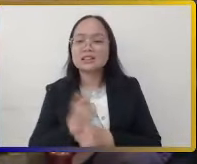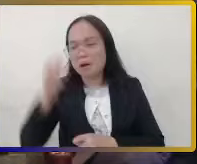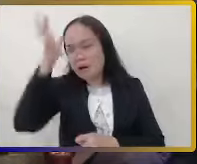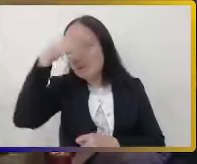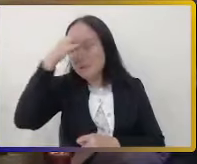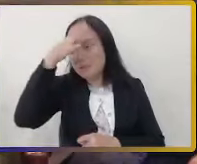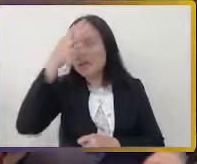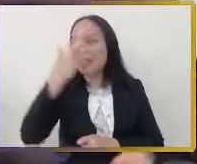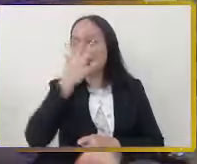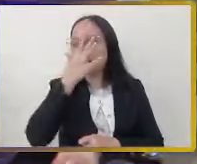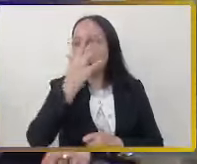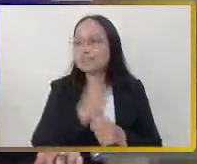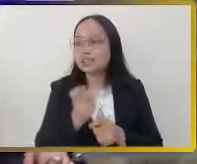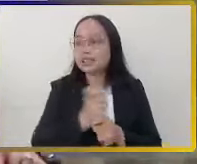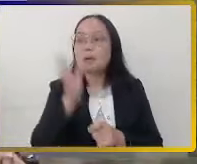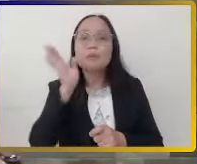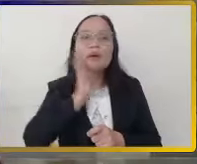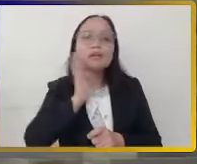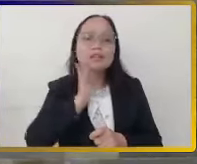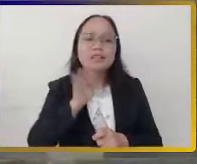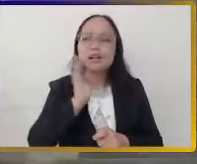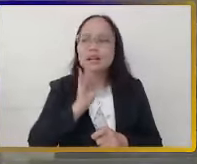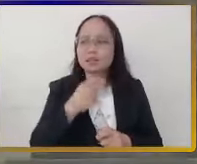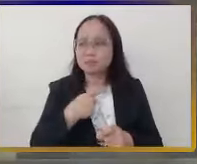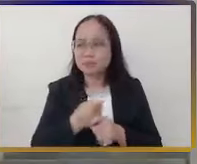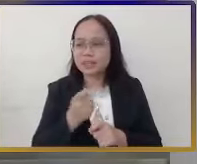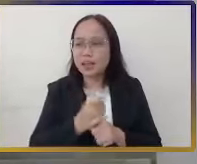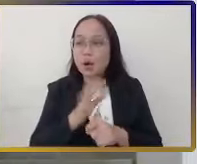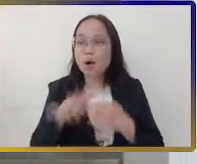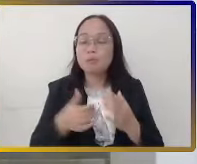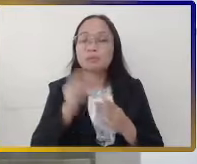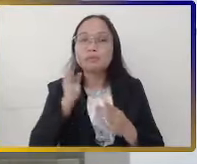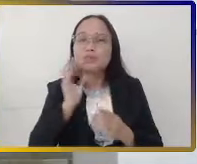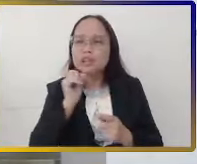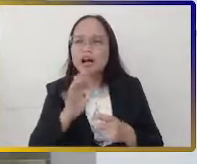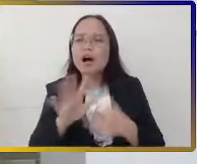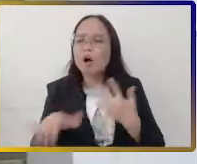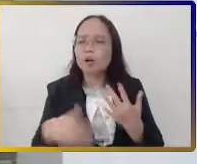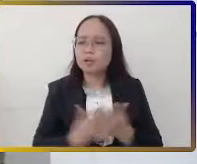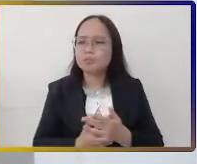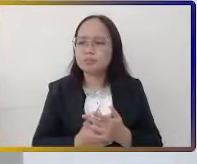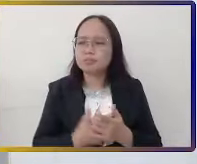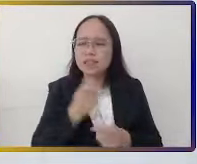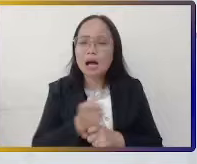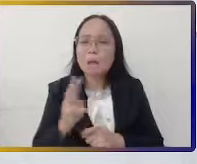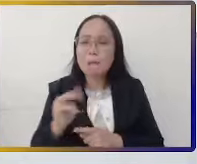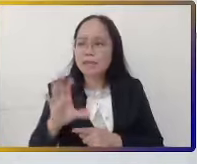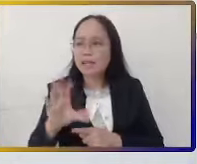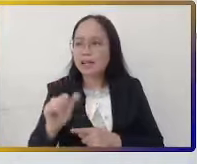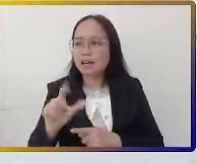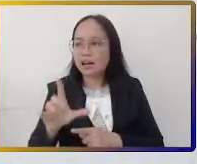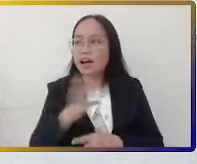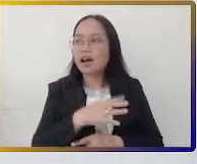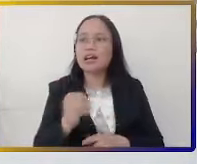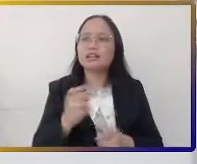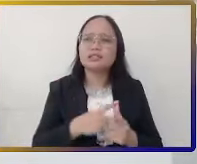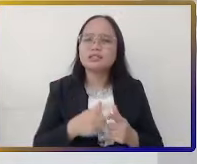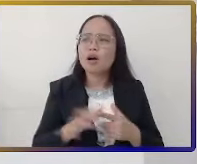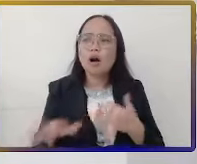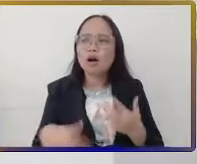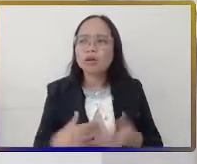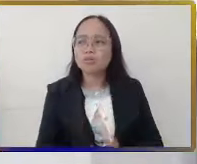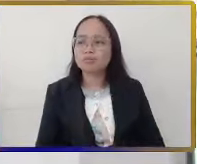yung mocking ng kanyang kapatid, yung mocking ng mga kababayan niya, yung mocking ni Michal, yung mocking ng mga...